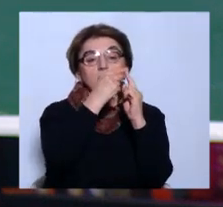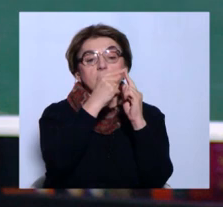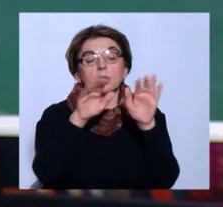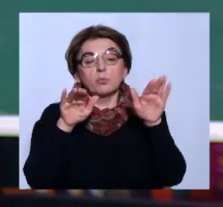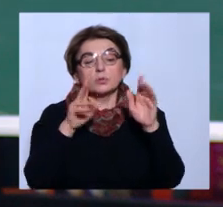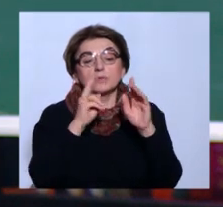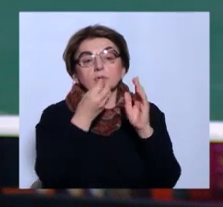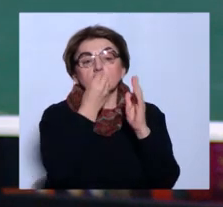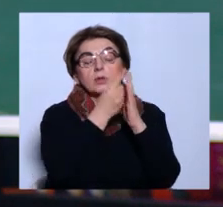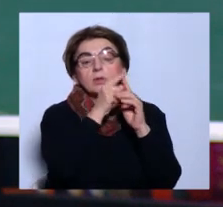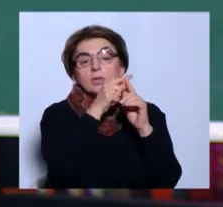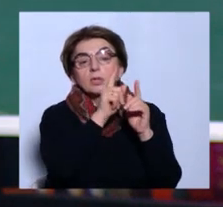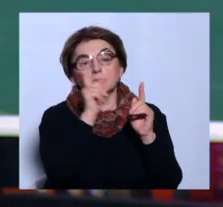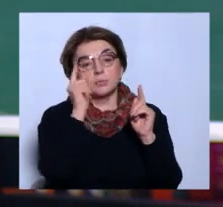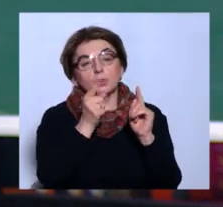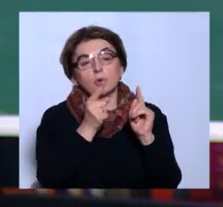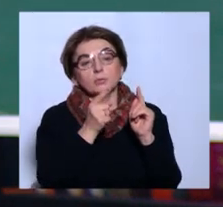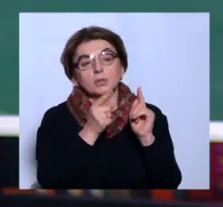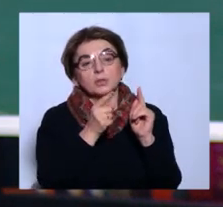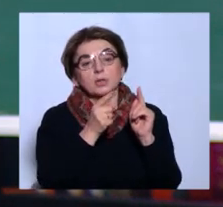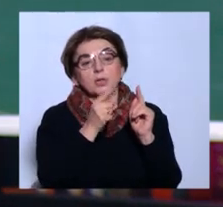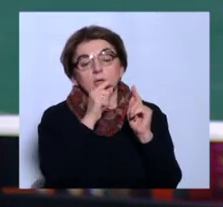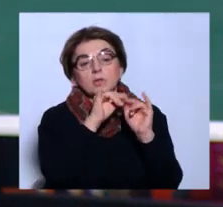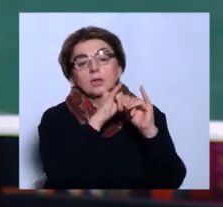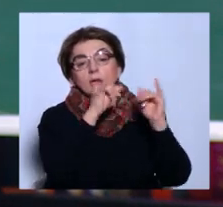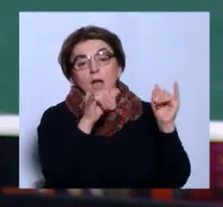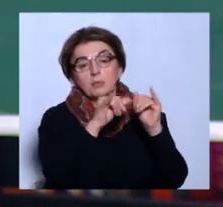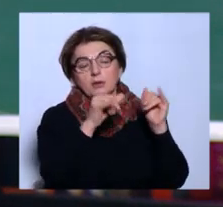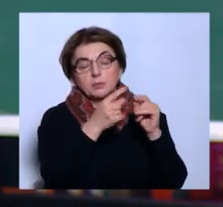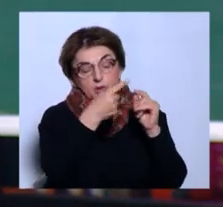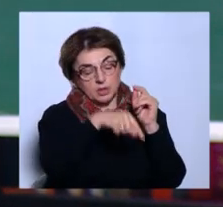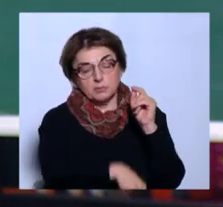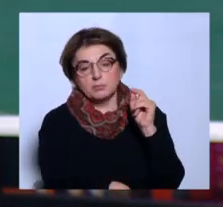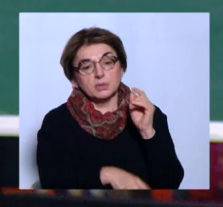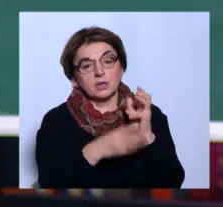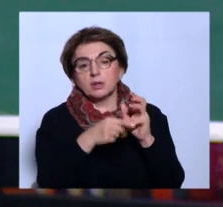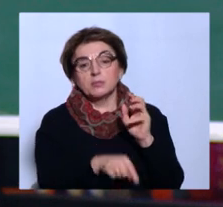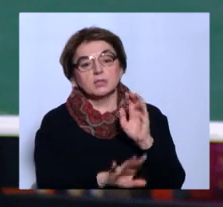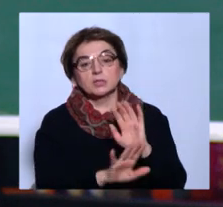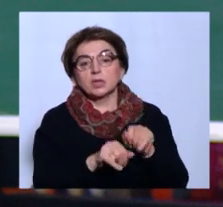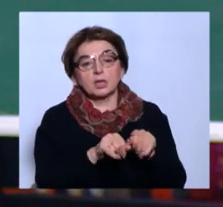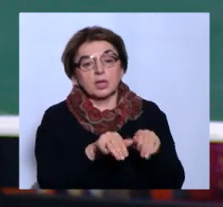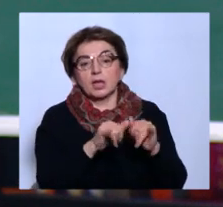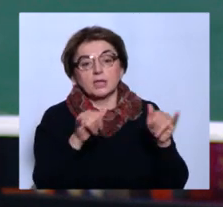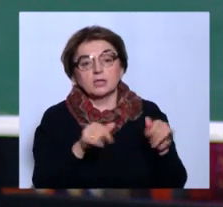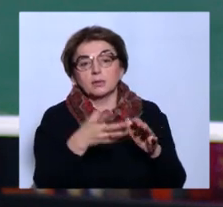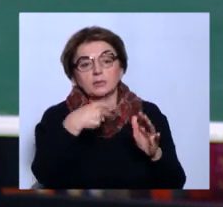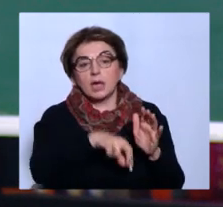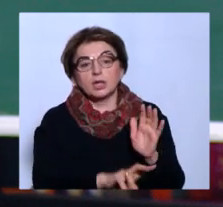ბუზებიც იკვებებიან, დიდი ალბათობით ისინი იქ გამრავლდებიან და არ ჩამოვლენ დაუშვათ გასამრავლებლად დაბლა, ხო?